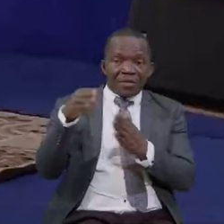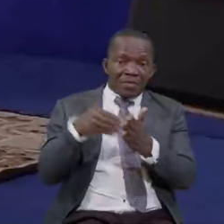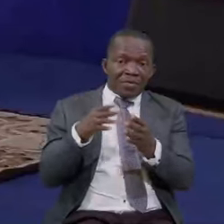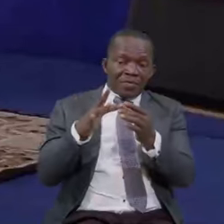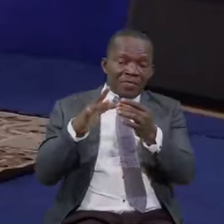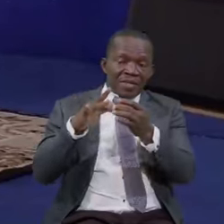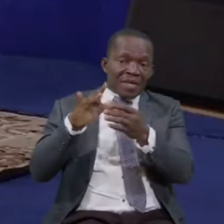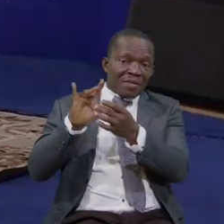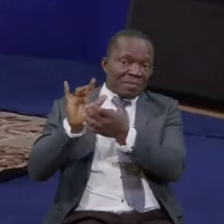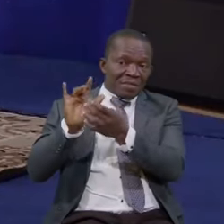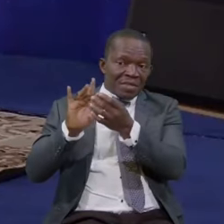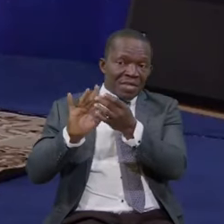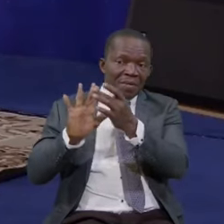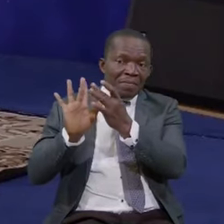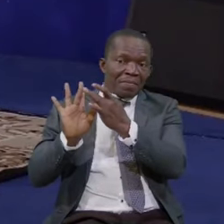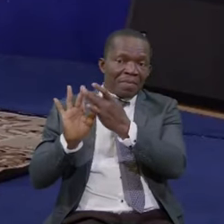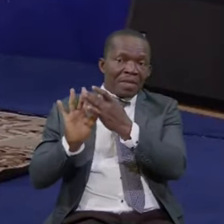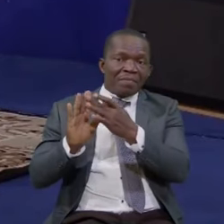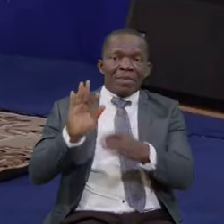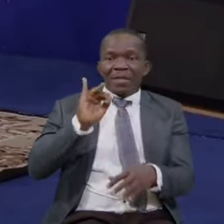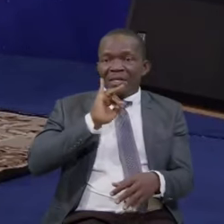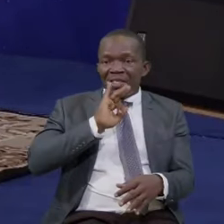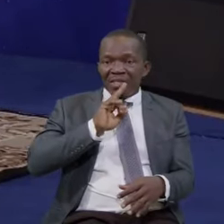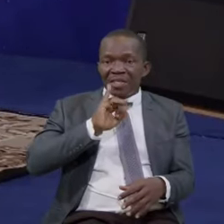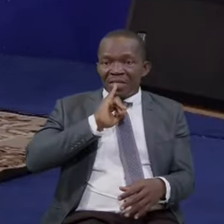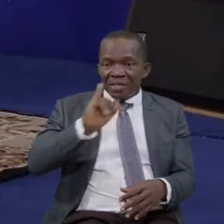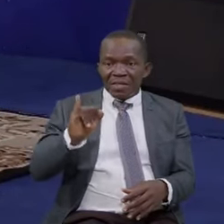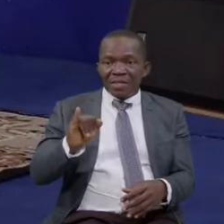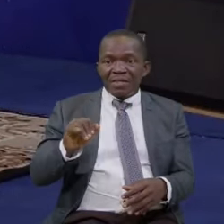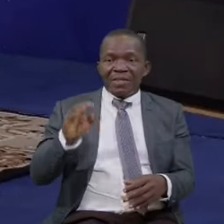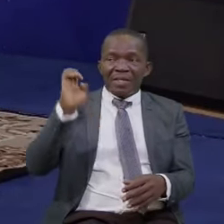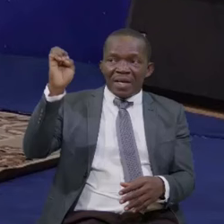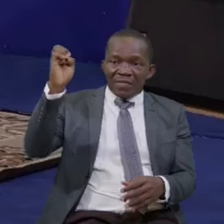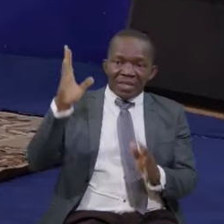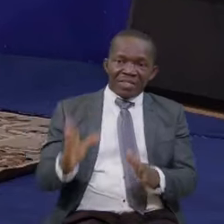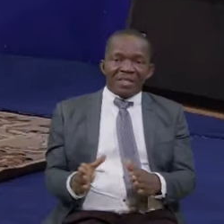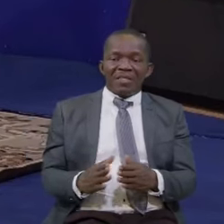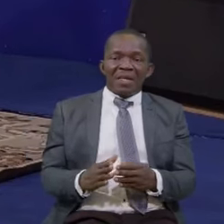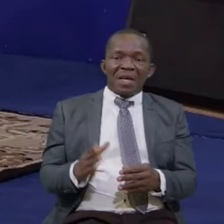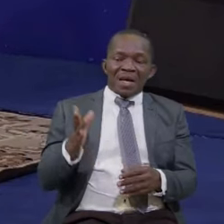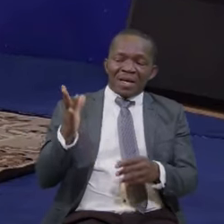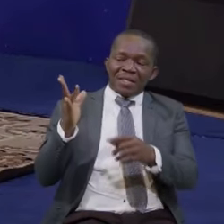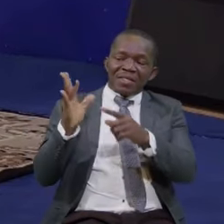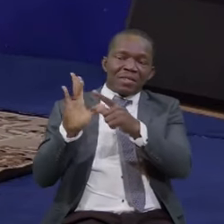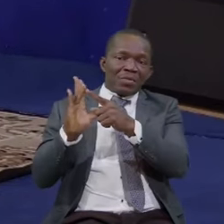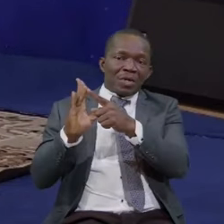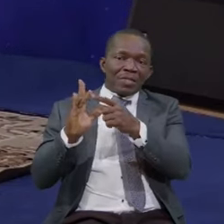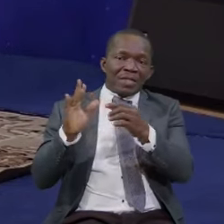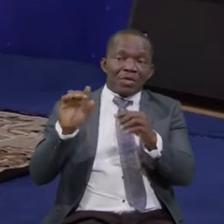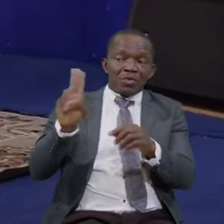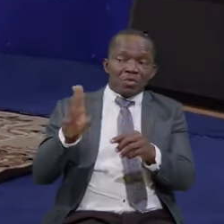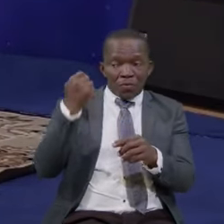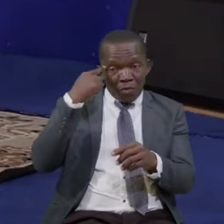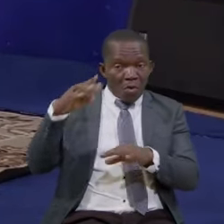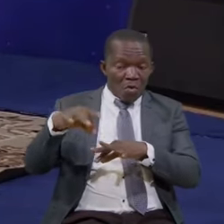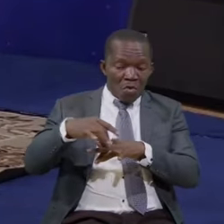plus long que les autres ça c'est l'évangéliste et le suivant là Lesens mettent